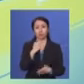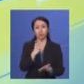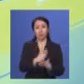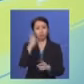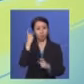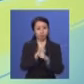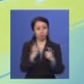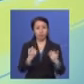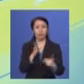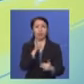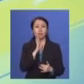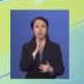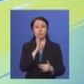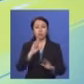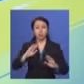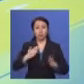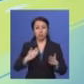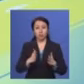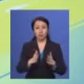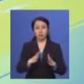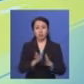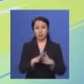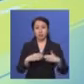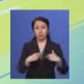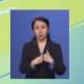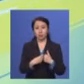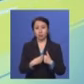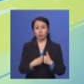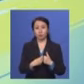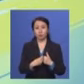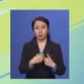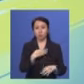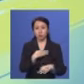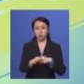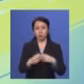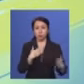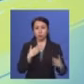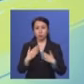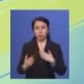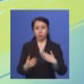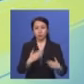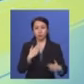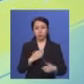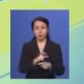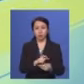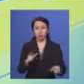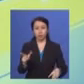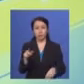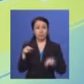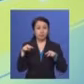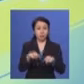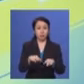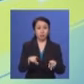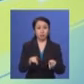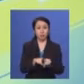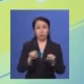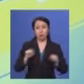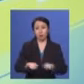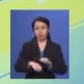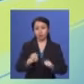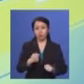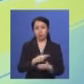размещается информация для женщин, подвергнутых бытовому насилию, и североказахстанцев, ставших свидетелями данных правонарушений.